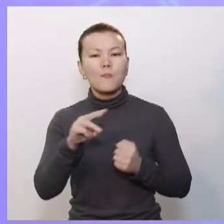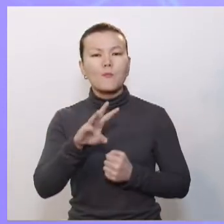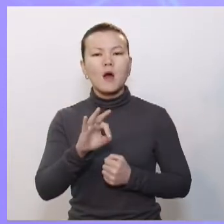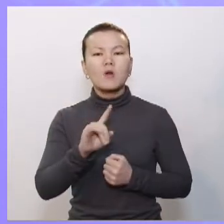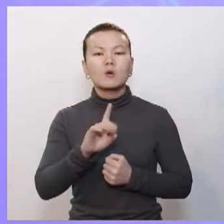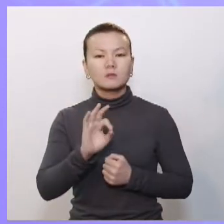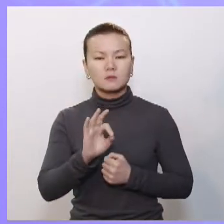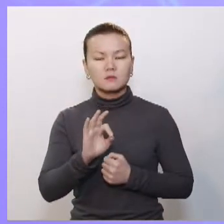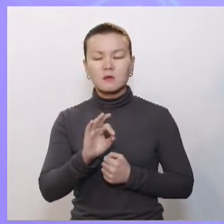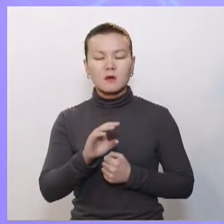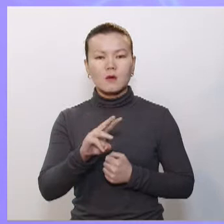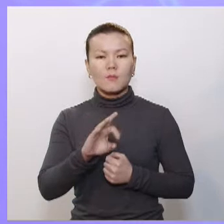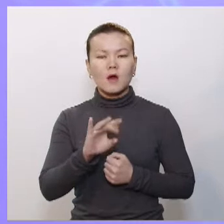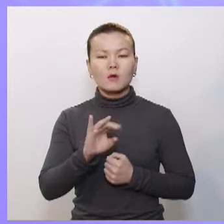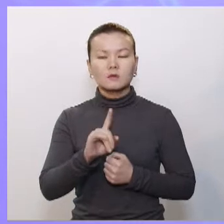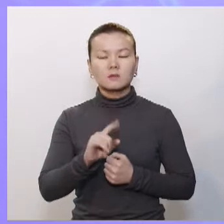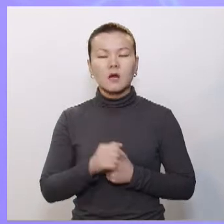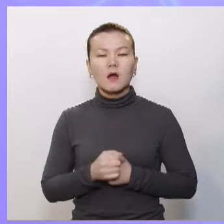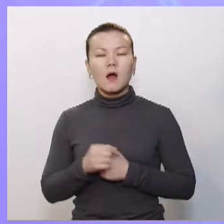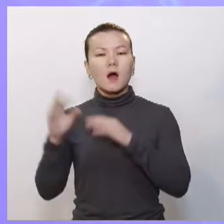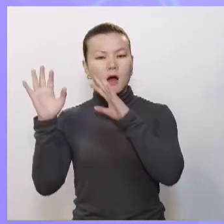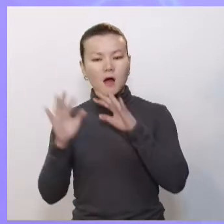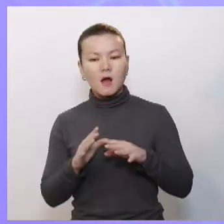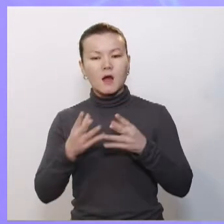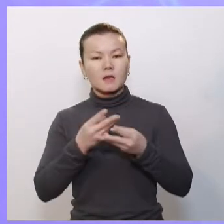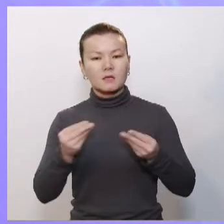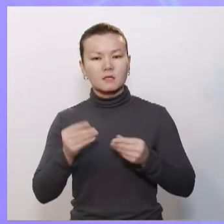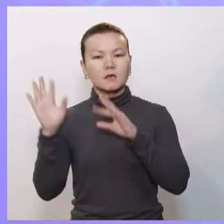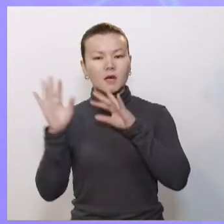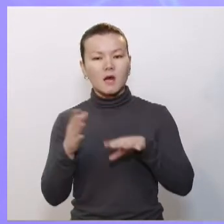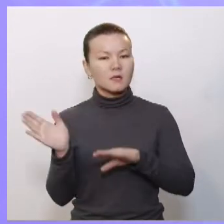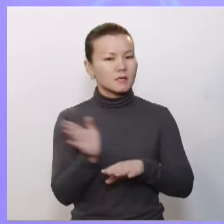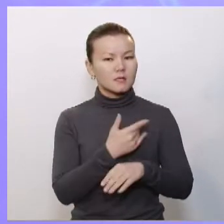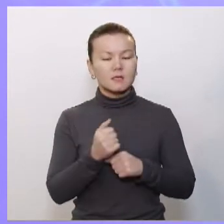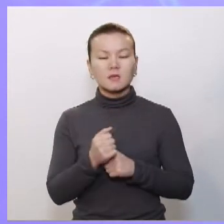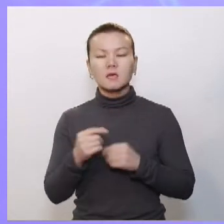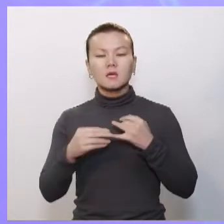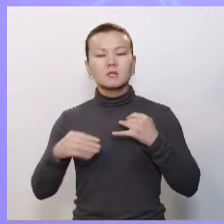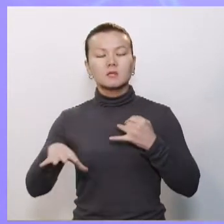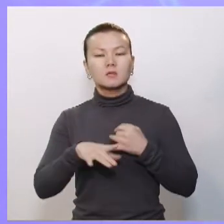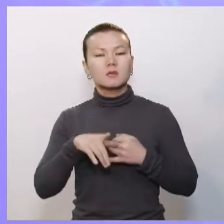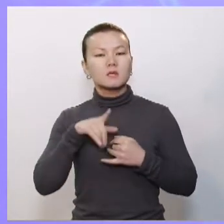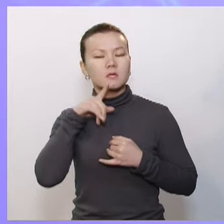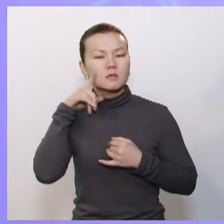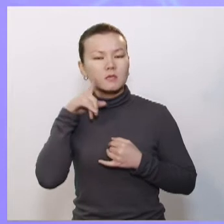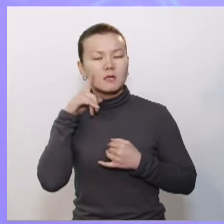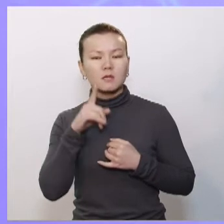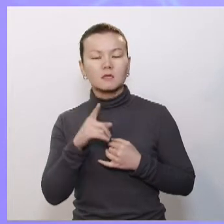Кар эрит. Кар кетет, жердин бети көгөрөт. Бул качан болот?